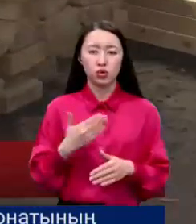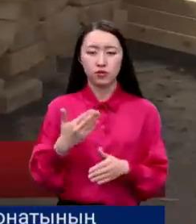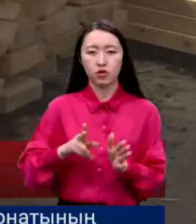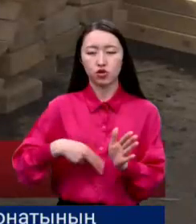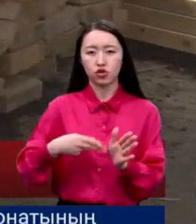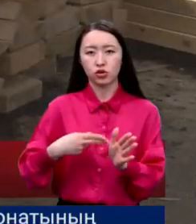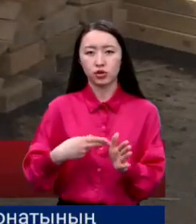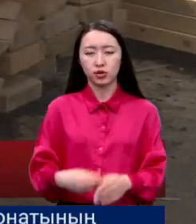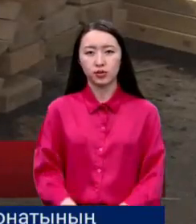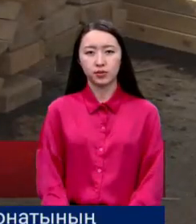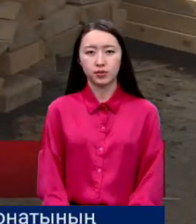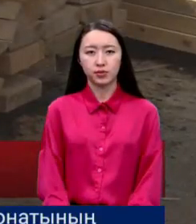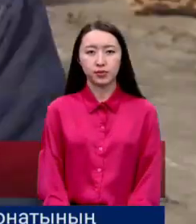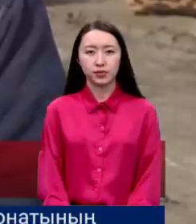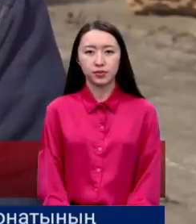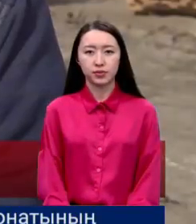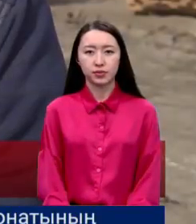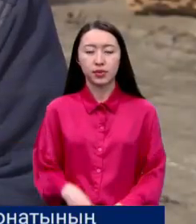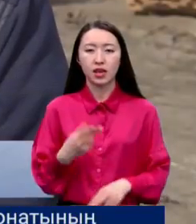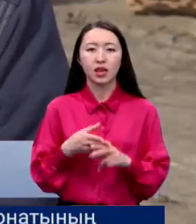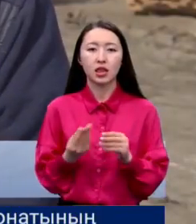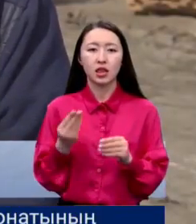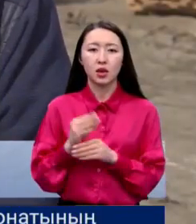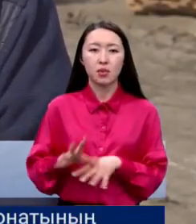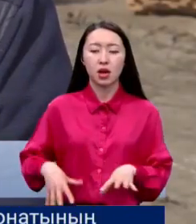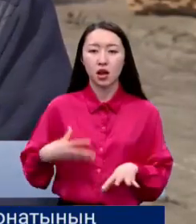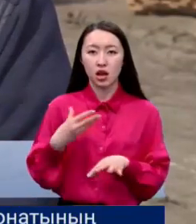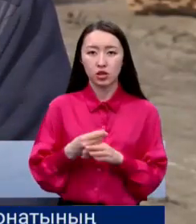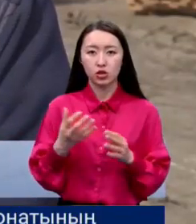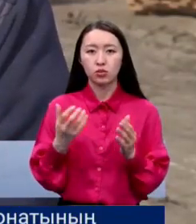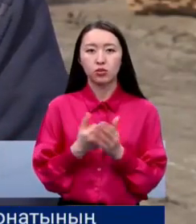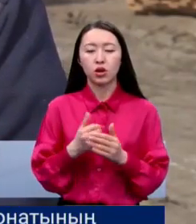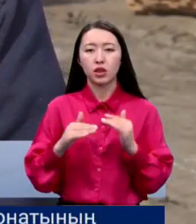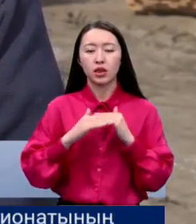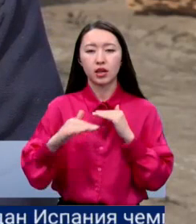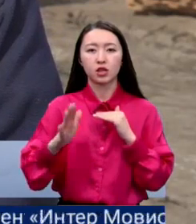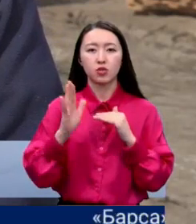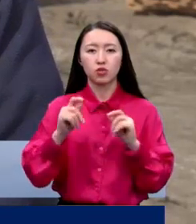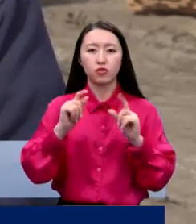железнодорожным транспортом. Это дополнительные расходы. Отсюда, значит, доска вырастет еще на